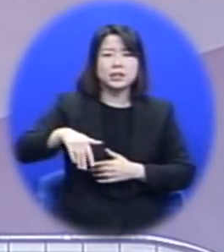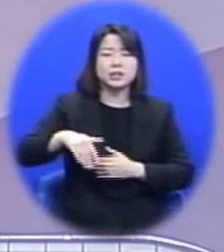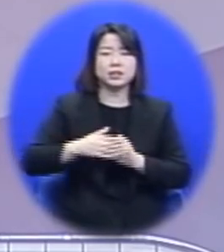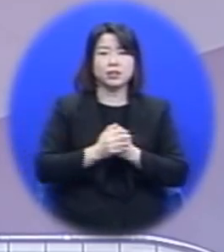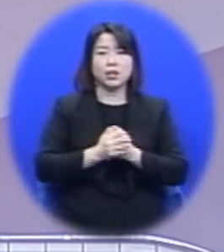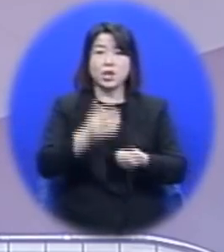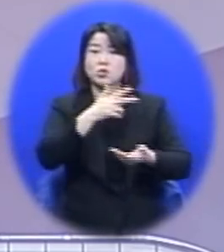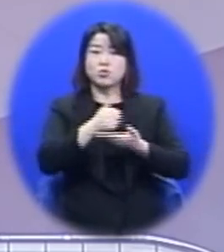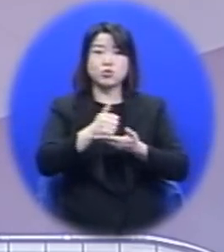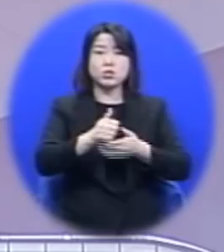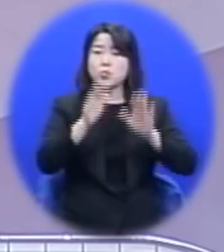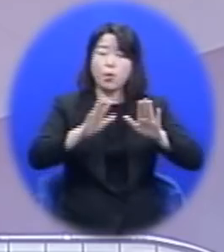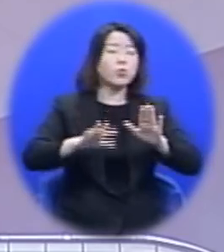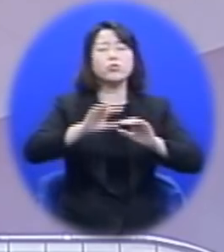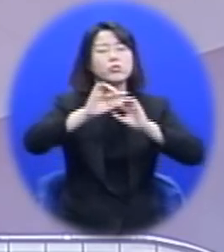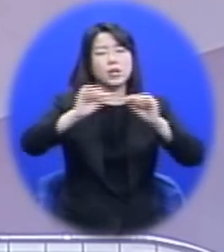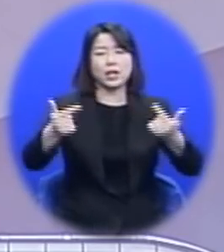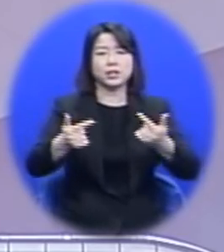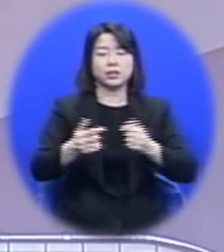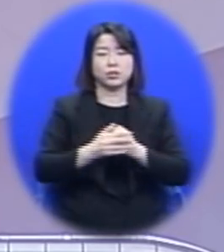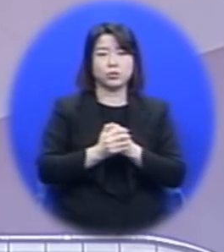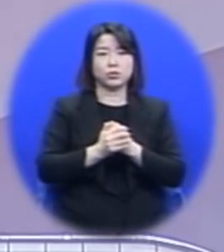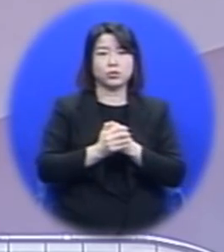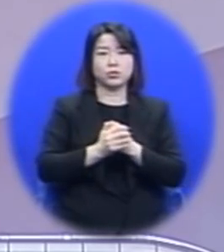주님, 오늘은 아니에요. 오늘은.